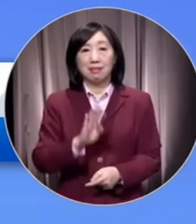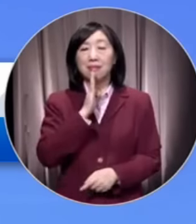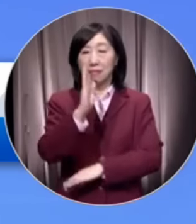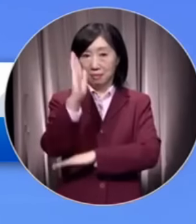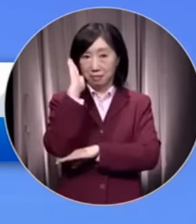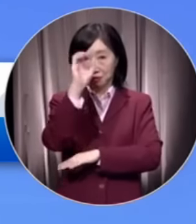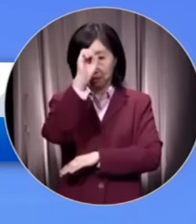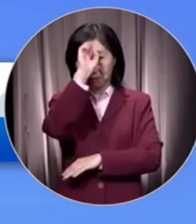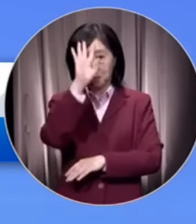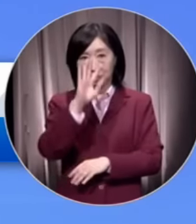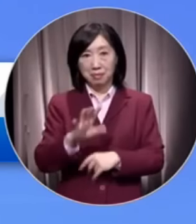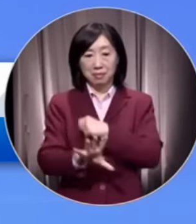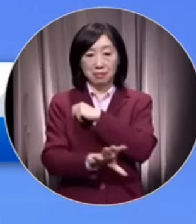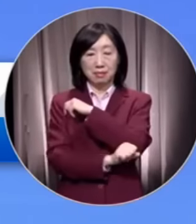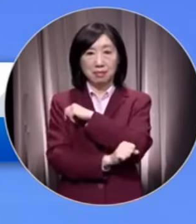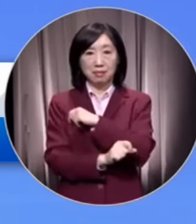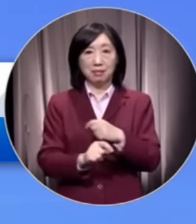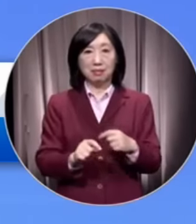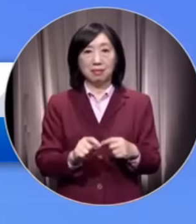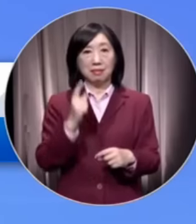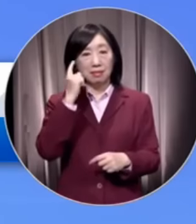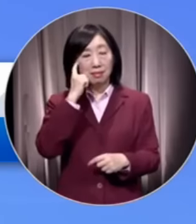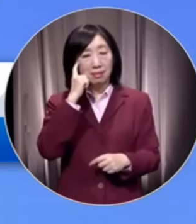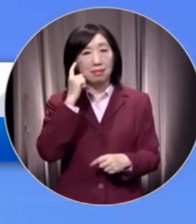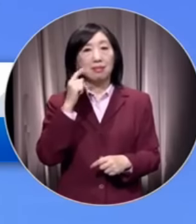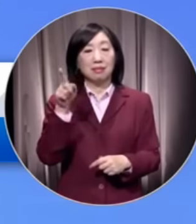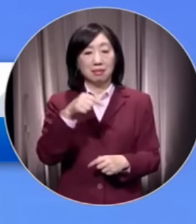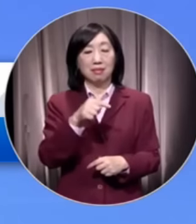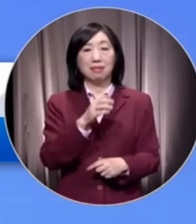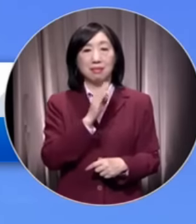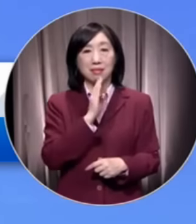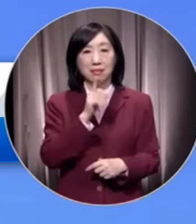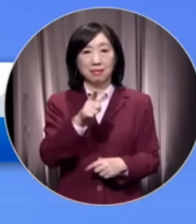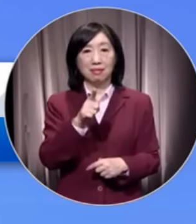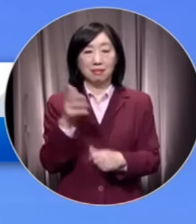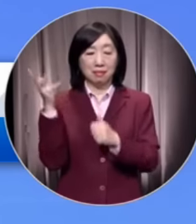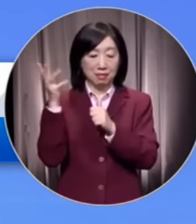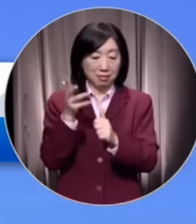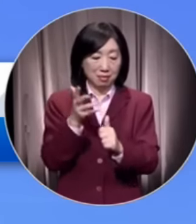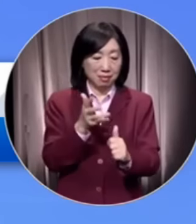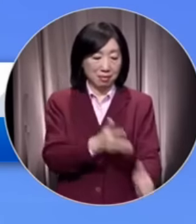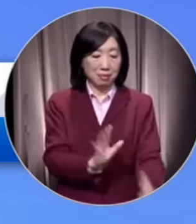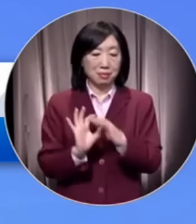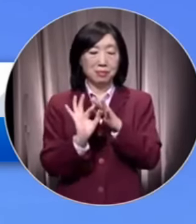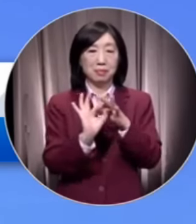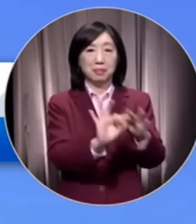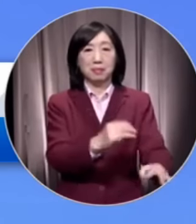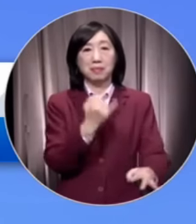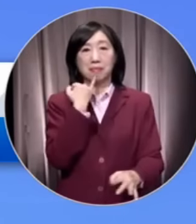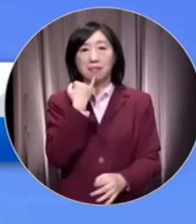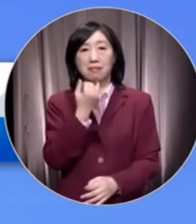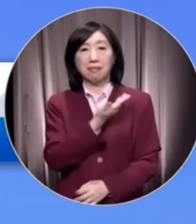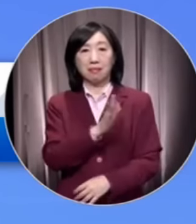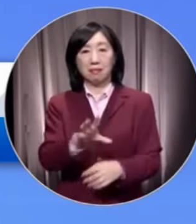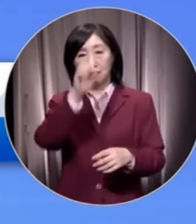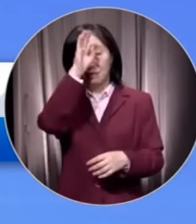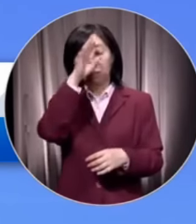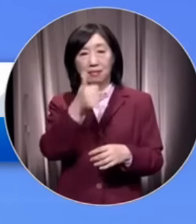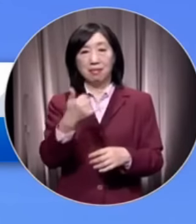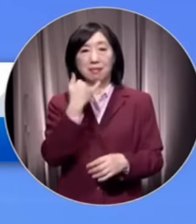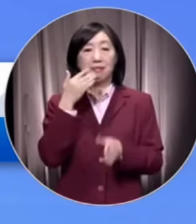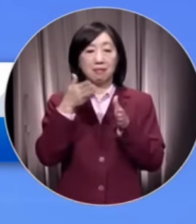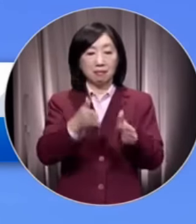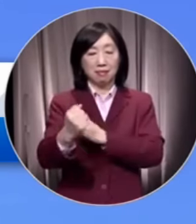政党的基本的主张，那才是真正传之久远，让他的党员能够奋